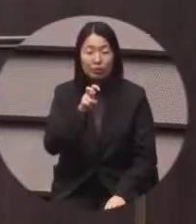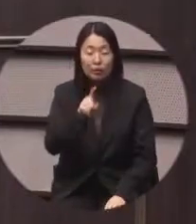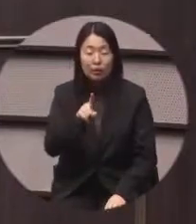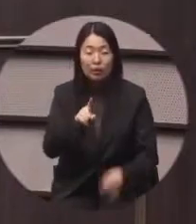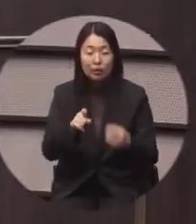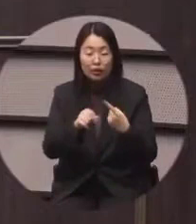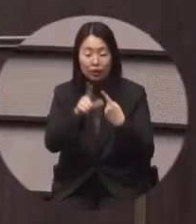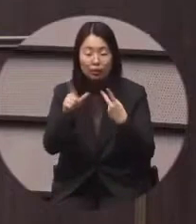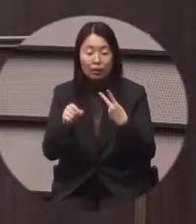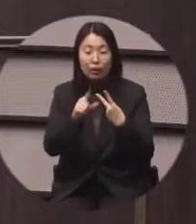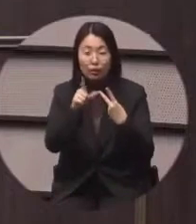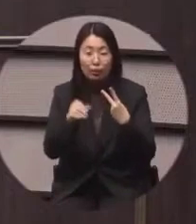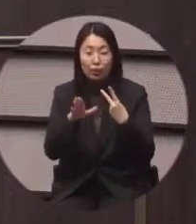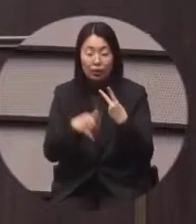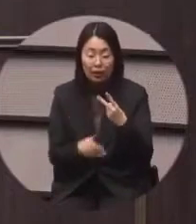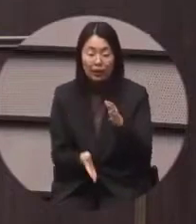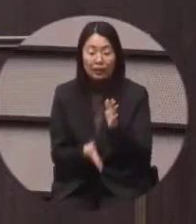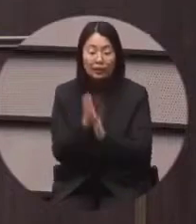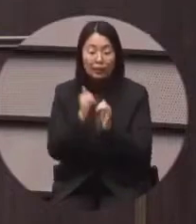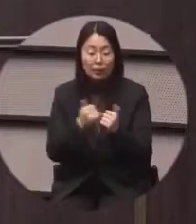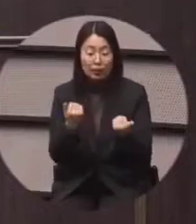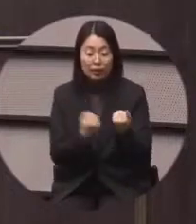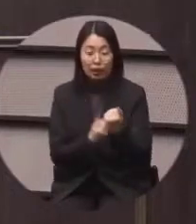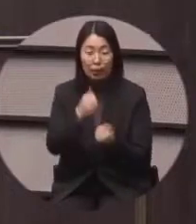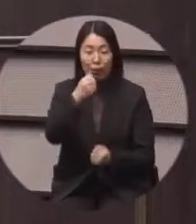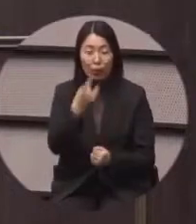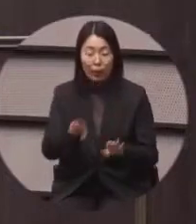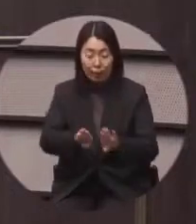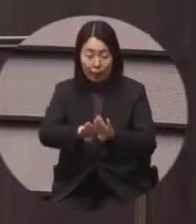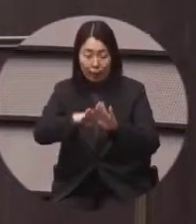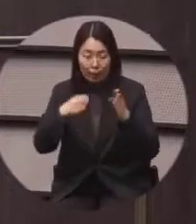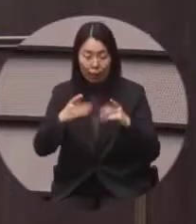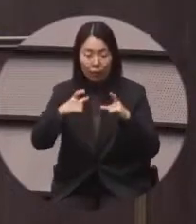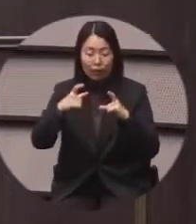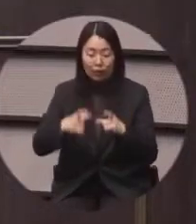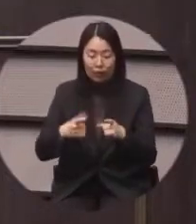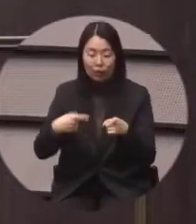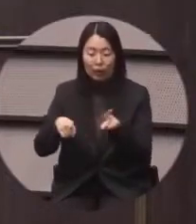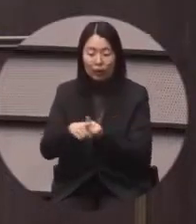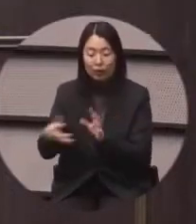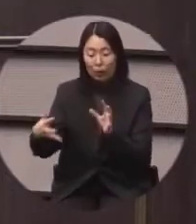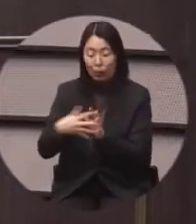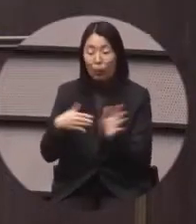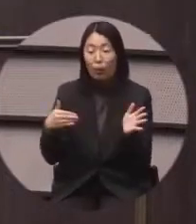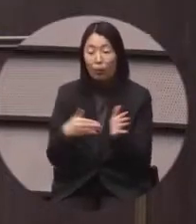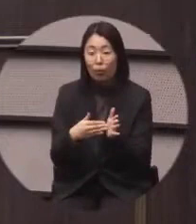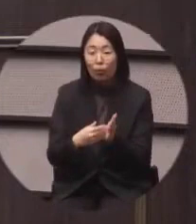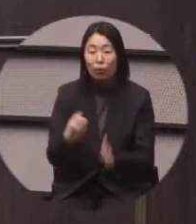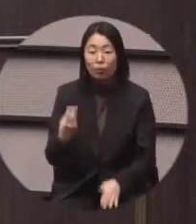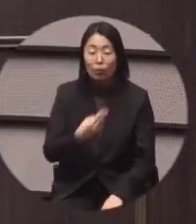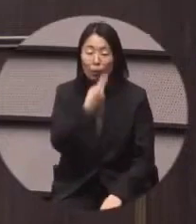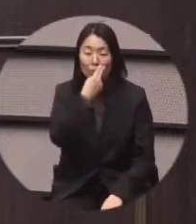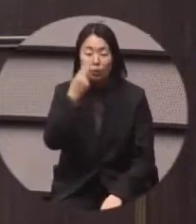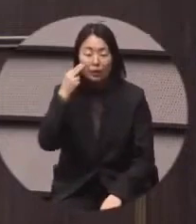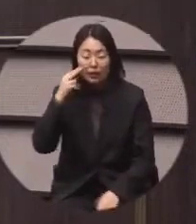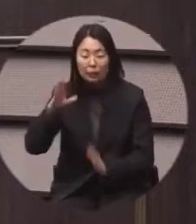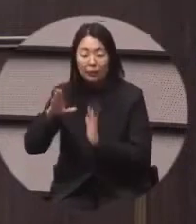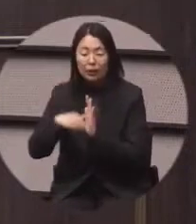및 1차 주민 설명회를 개최하고 관련 부서와 기관 협의를 실시하였고, 곤지암 역세권